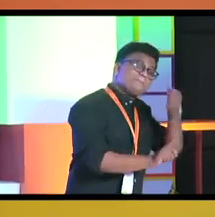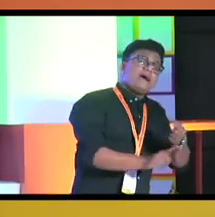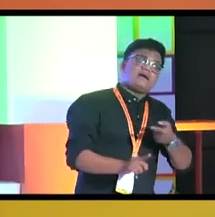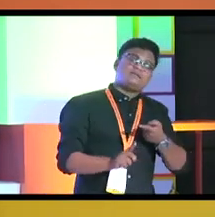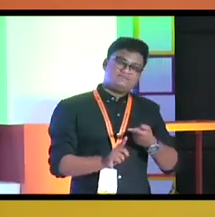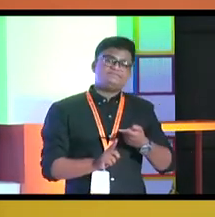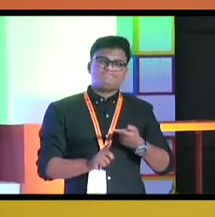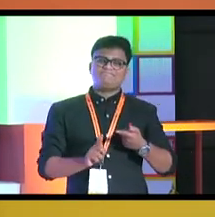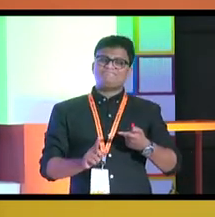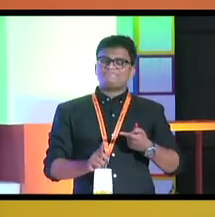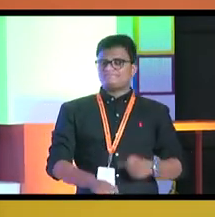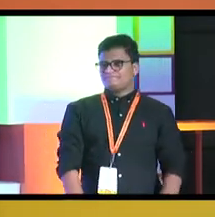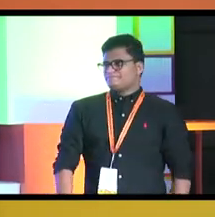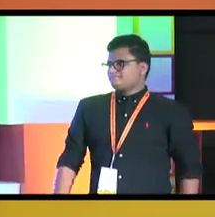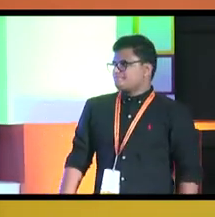का फ़ायदा.